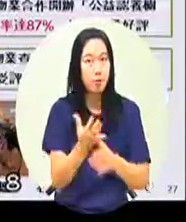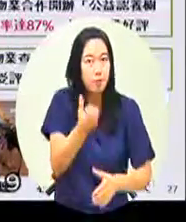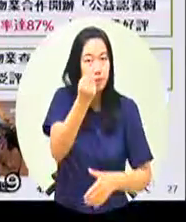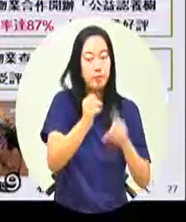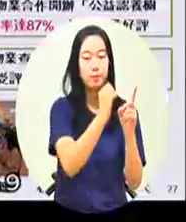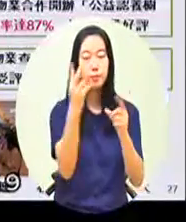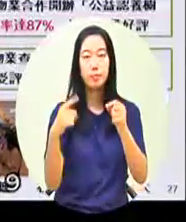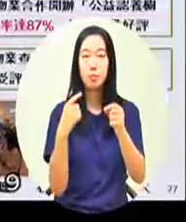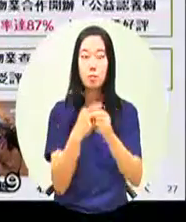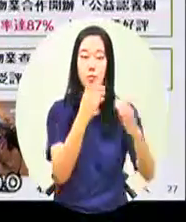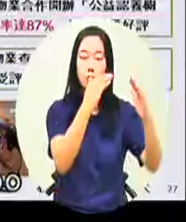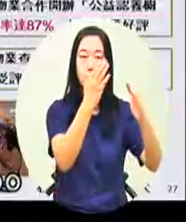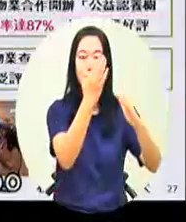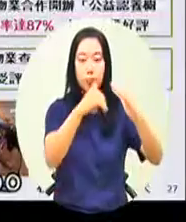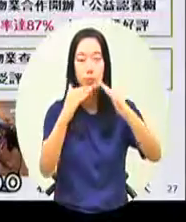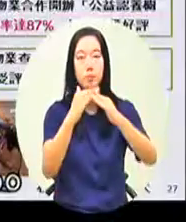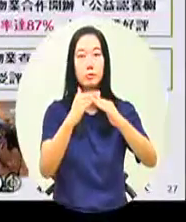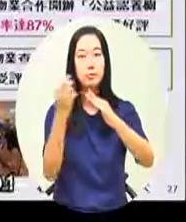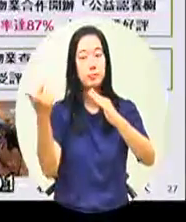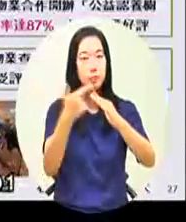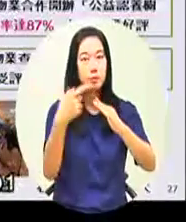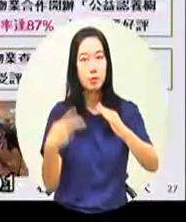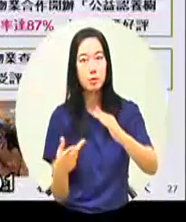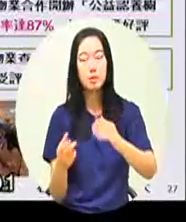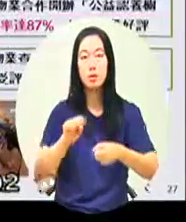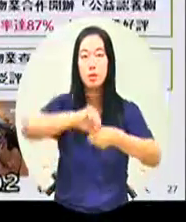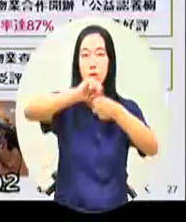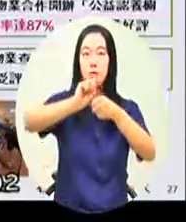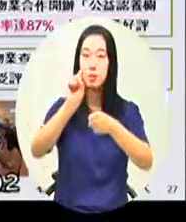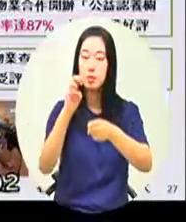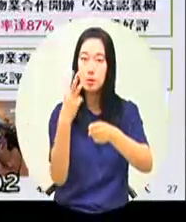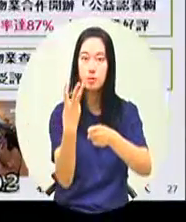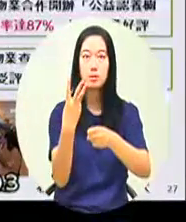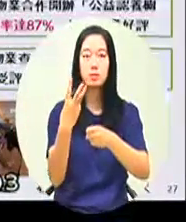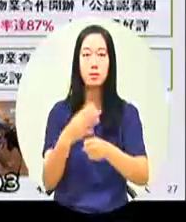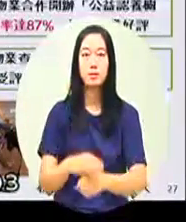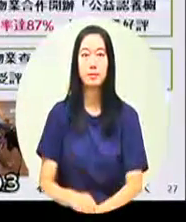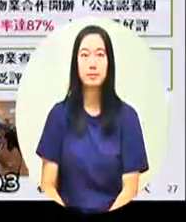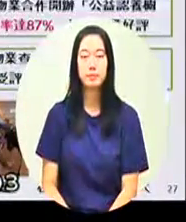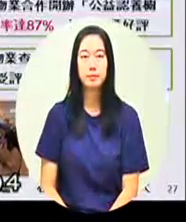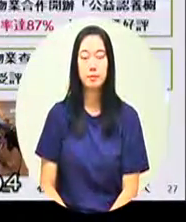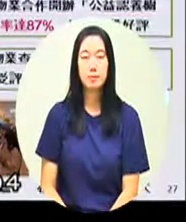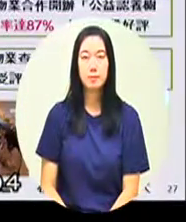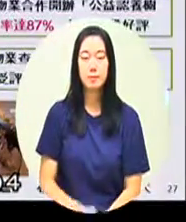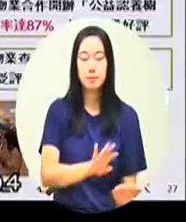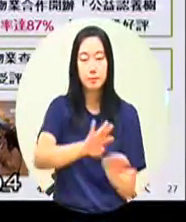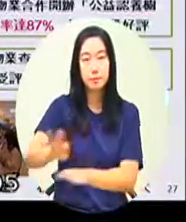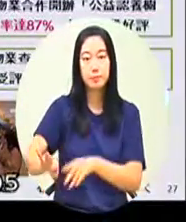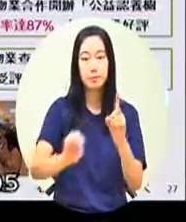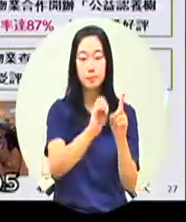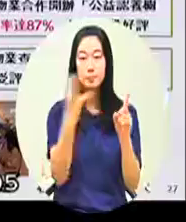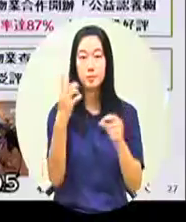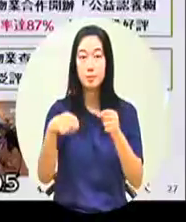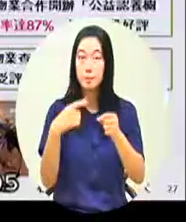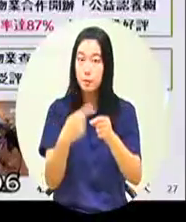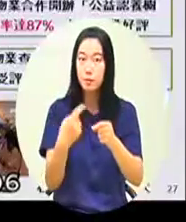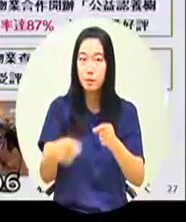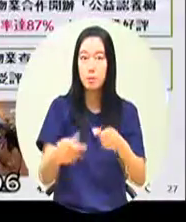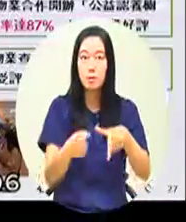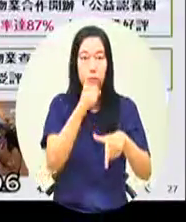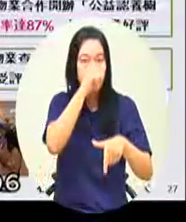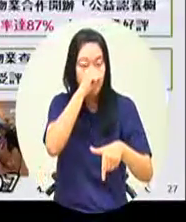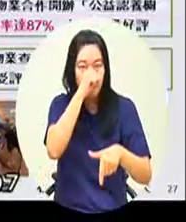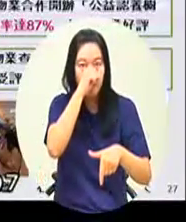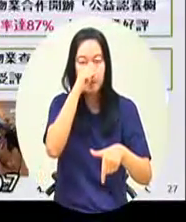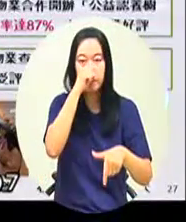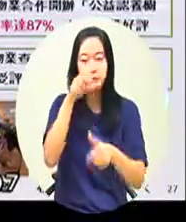的6校呢，扩大到目前呢，我们13校63株。那么另外在104年开办公益认养橱窗呢，